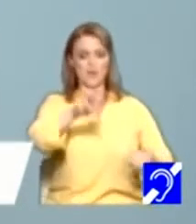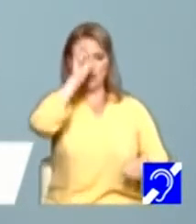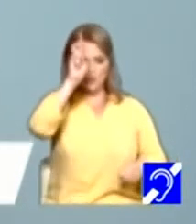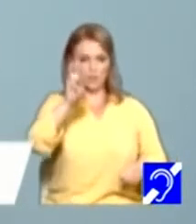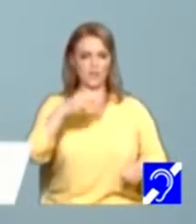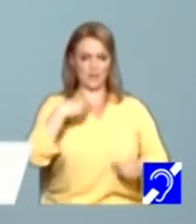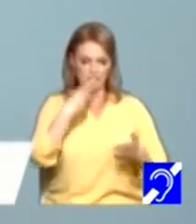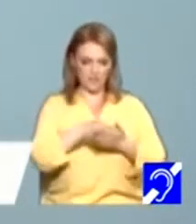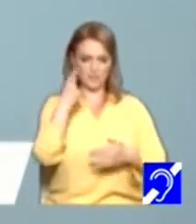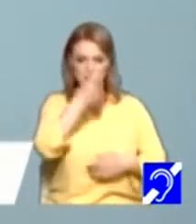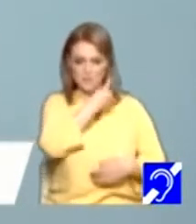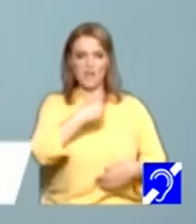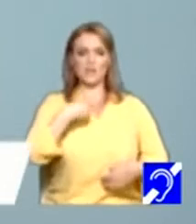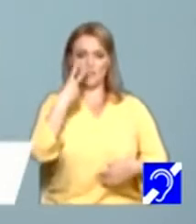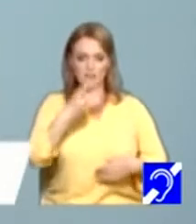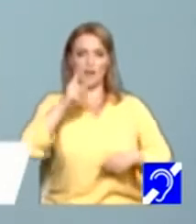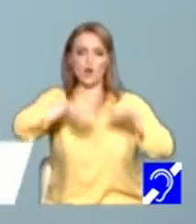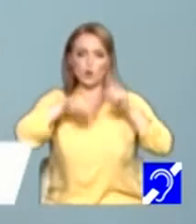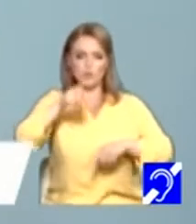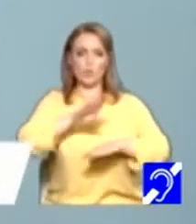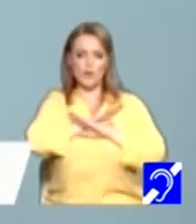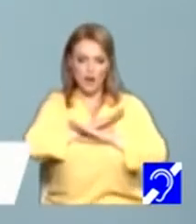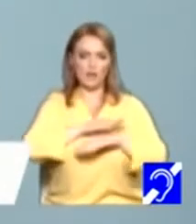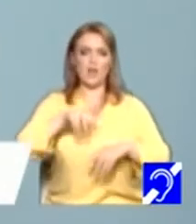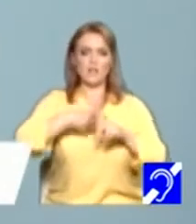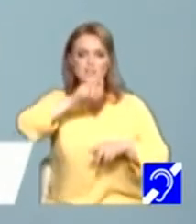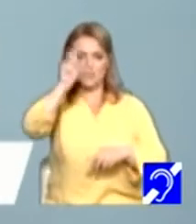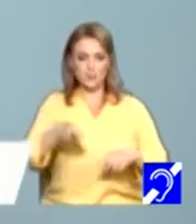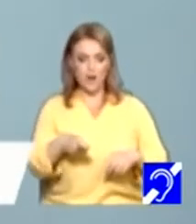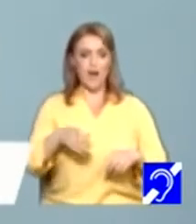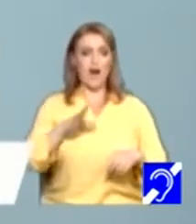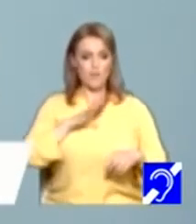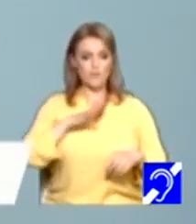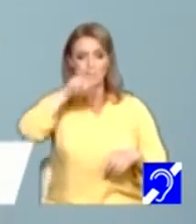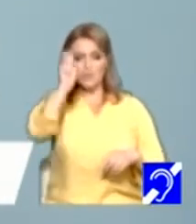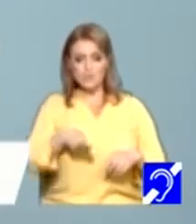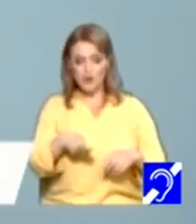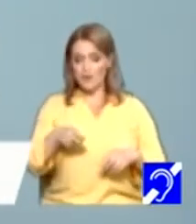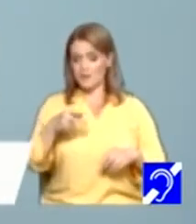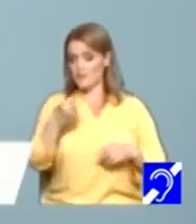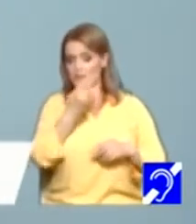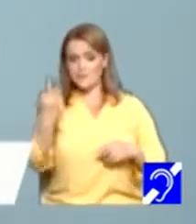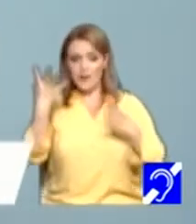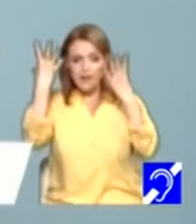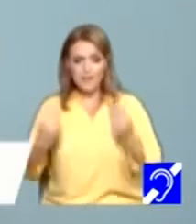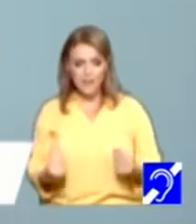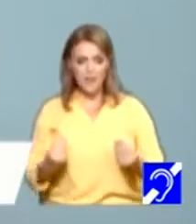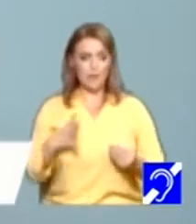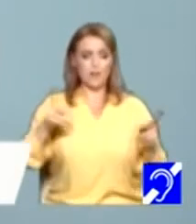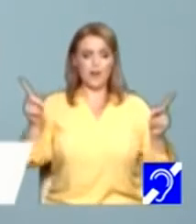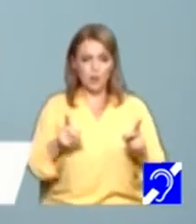Eu am văzut rudii care au decedat în acest război, fiind un mic război de câteva luni de zile. Pentru mine,